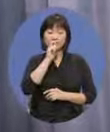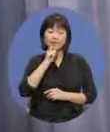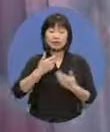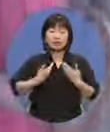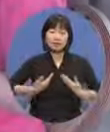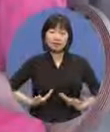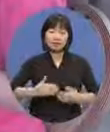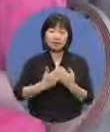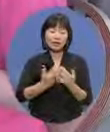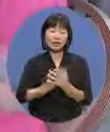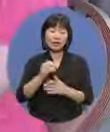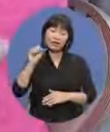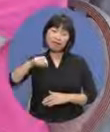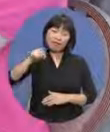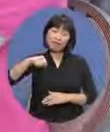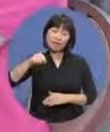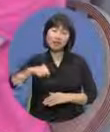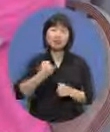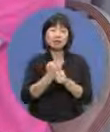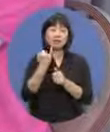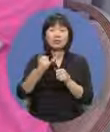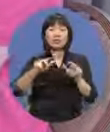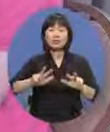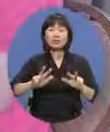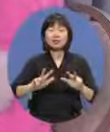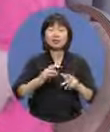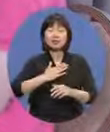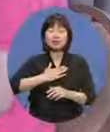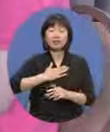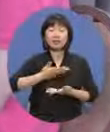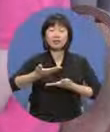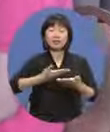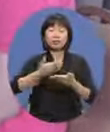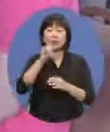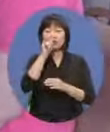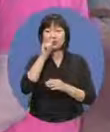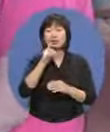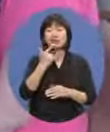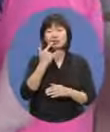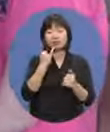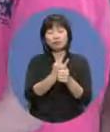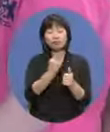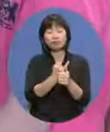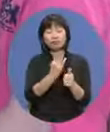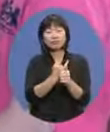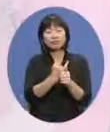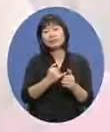다 받아주는 아내 도영씨. 이제야 감정을 주고받는